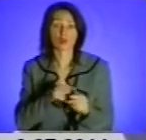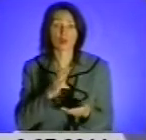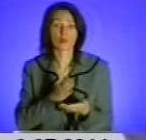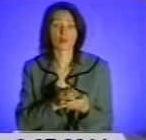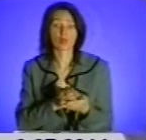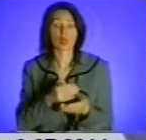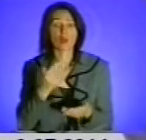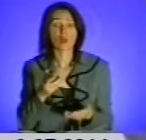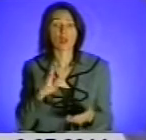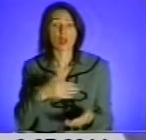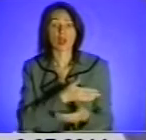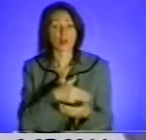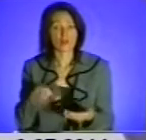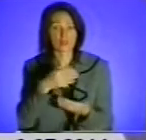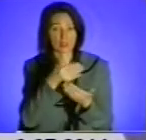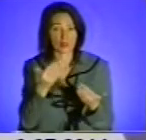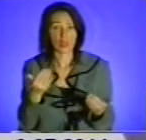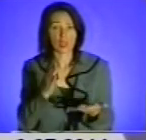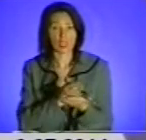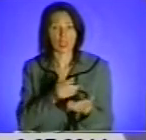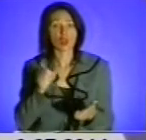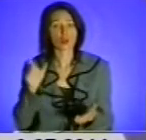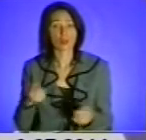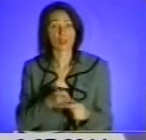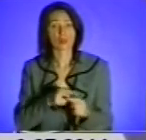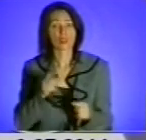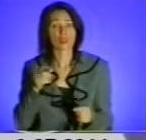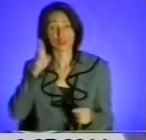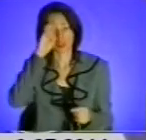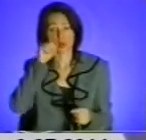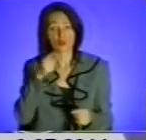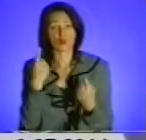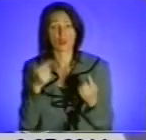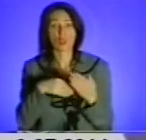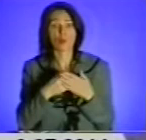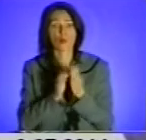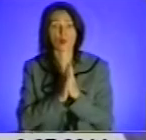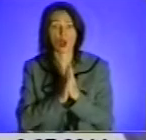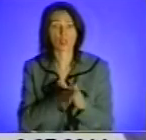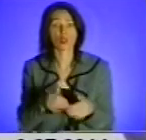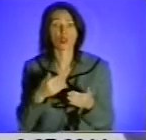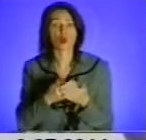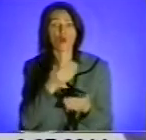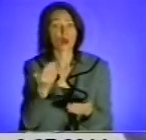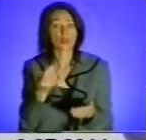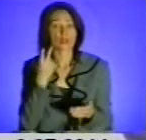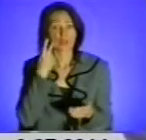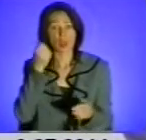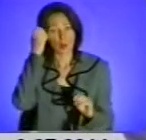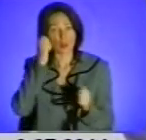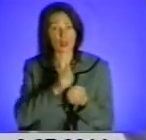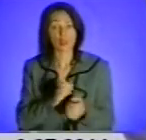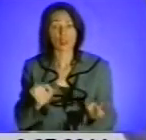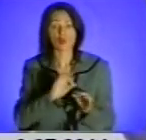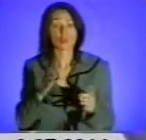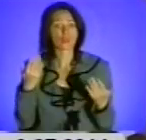Ви, як і всі ми, є громадянами цієї держави. Тому велике прохання до вас це завжди пам'ятати і ніколи не втрачати свою